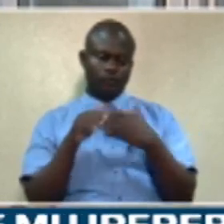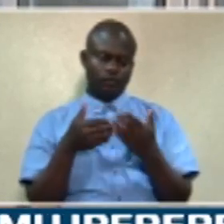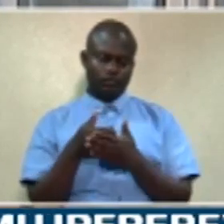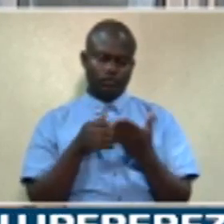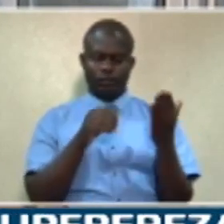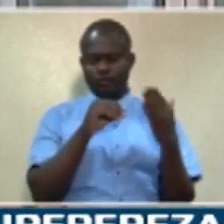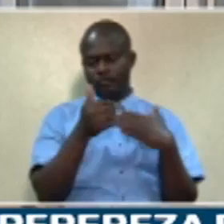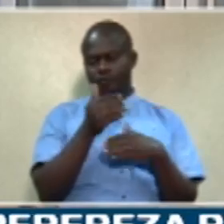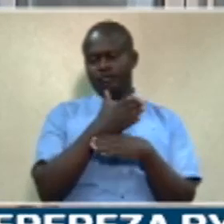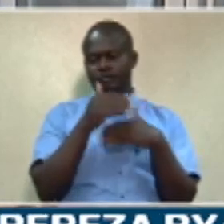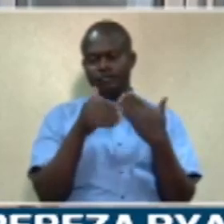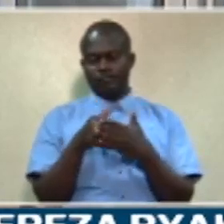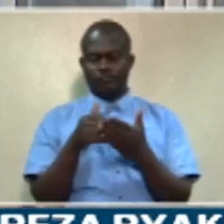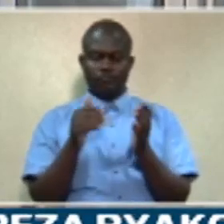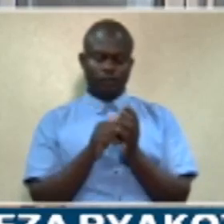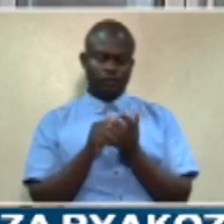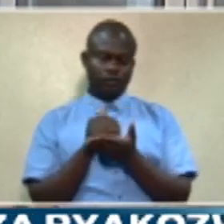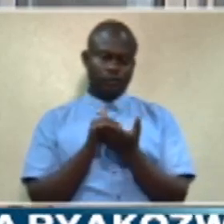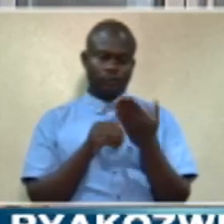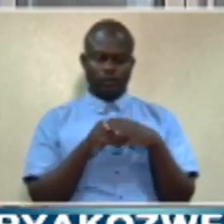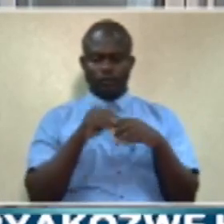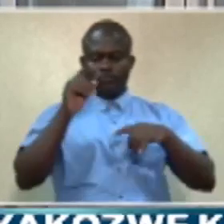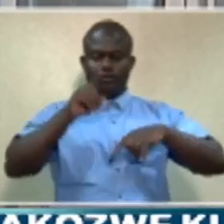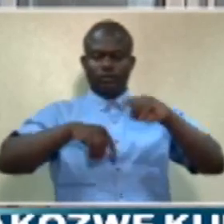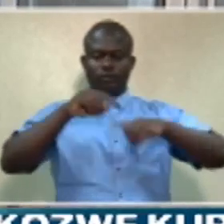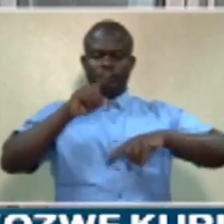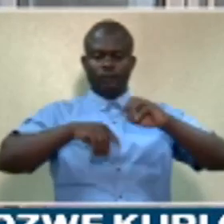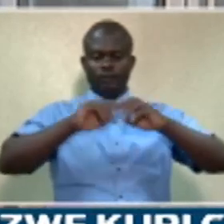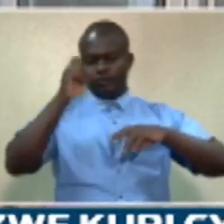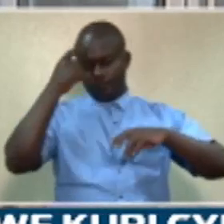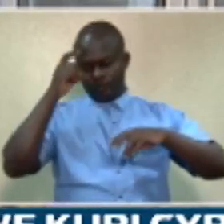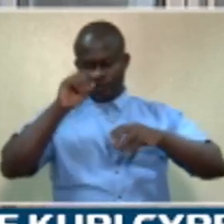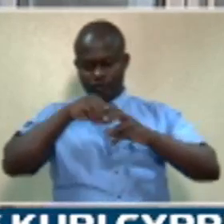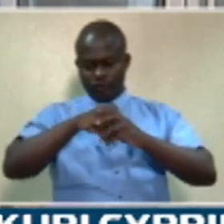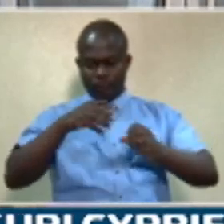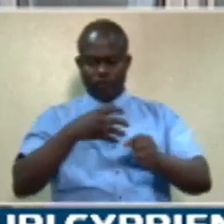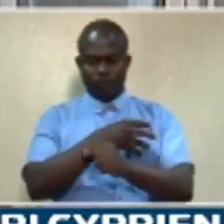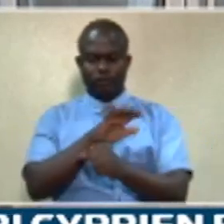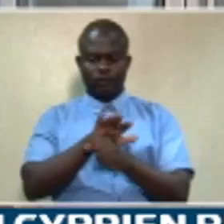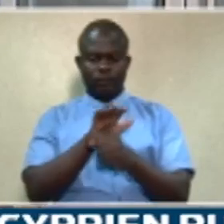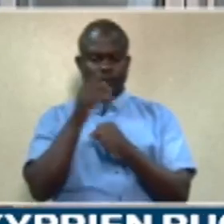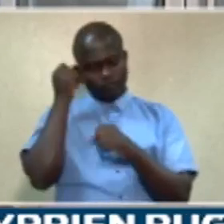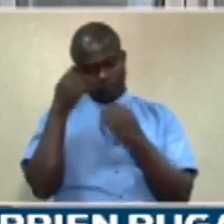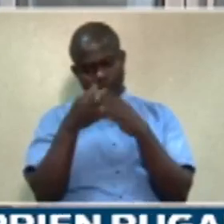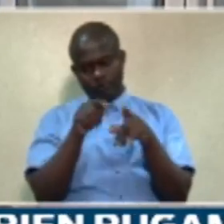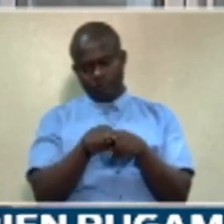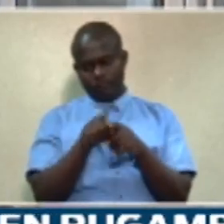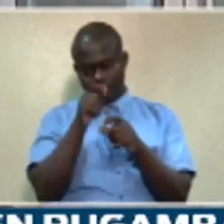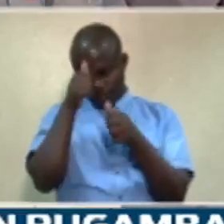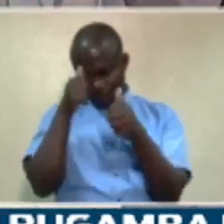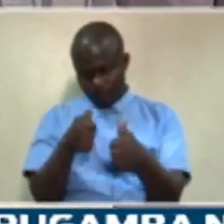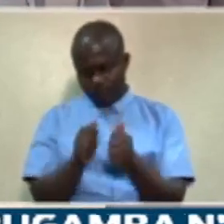z'iyi Minisiteri, kandi ziri no muri politiki za leta bigomba gushyirwamo imbaraga. Ubwo nabyo ni ibintu tugomba